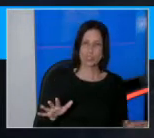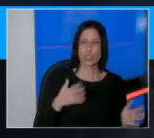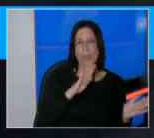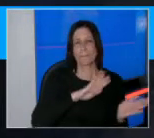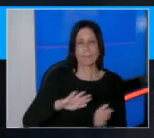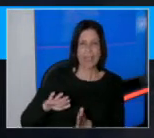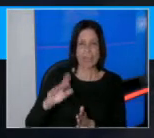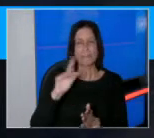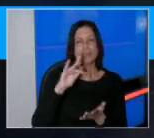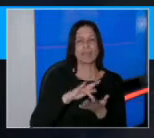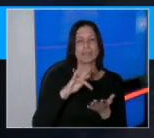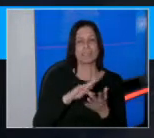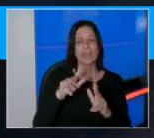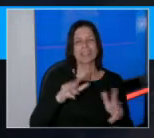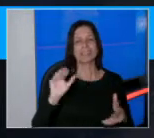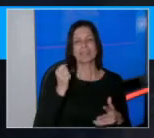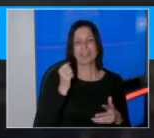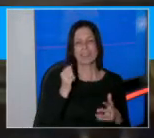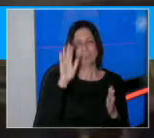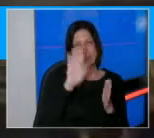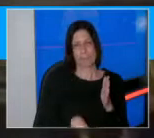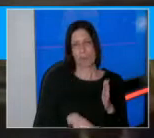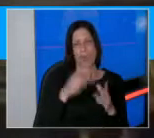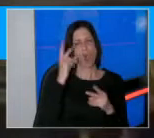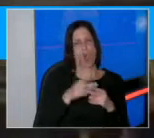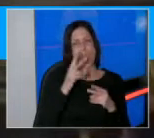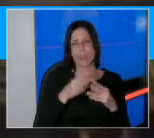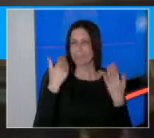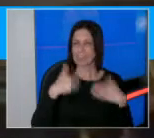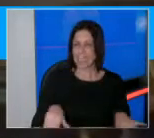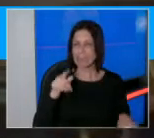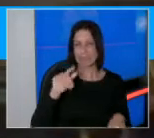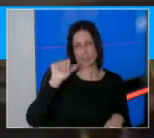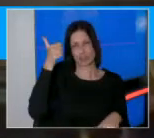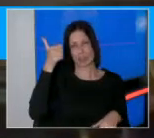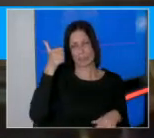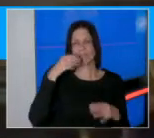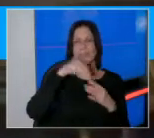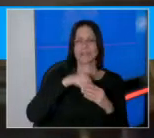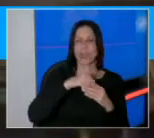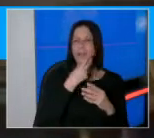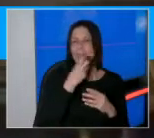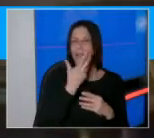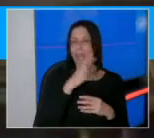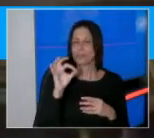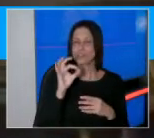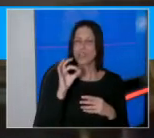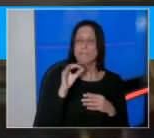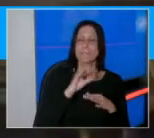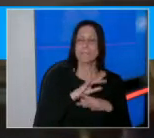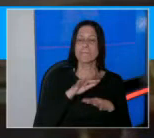הפריפריה, כל מי שנמצא במצב סוציו-אקונומי נמוך, חולים, נכים, זה הראשון. ומתוך ה-250 מיליון שקלים